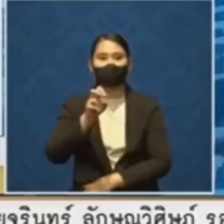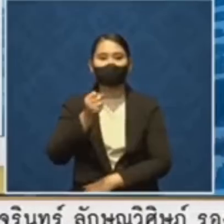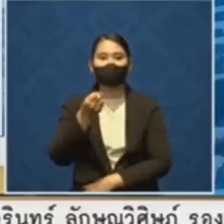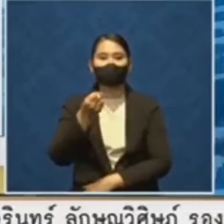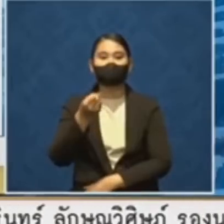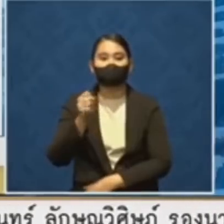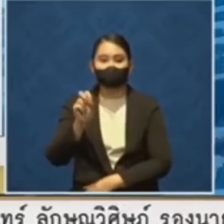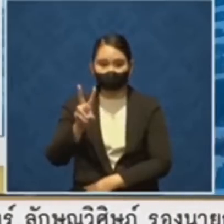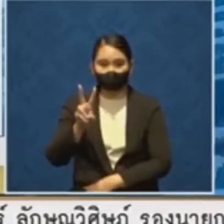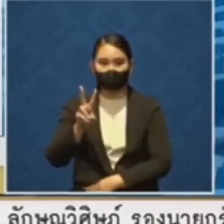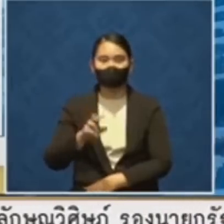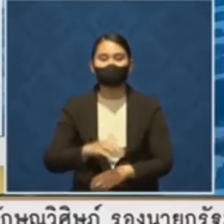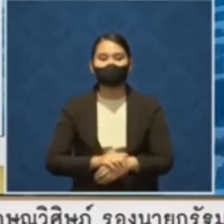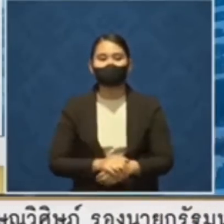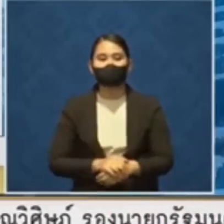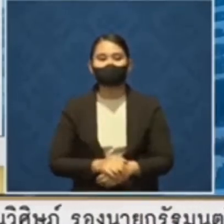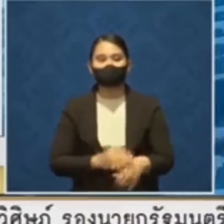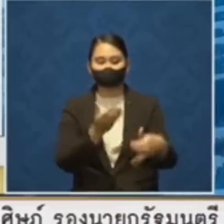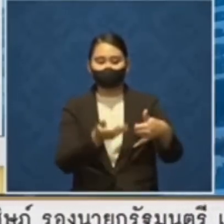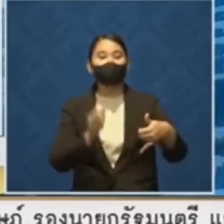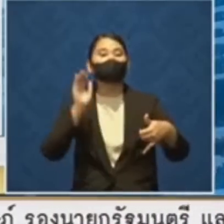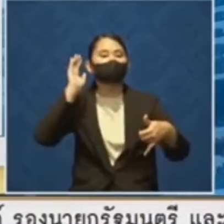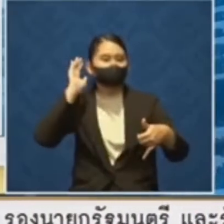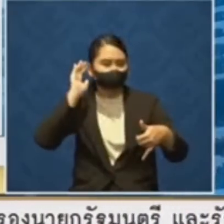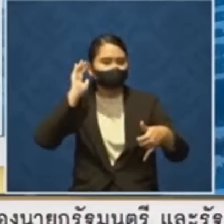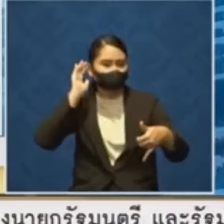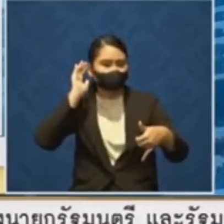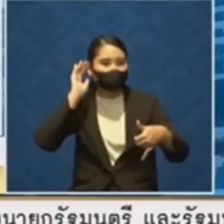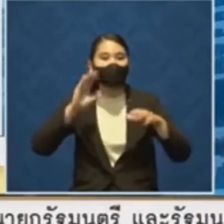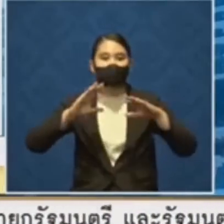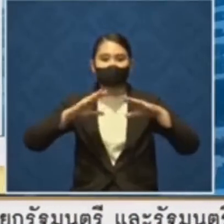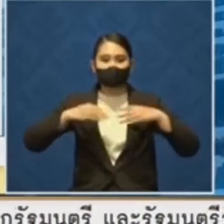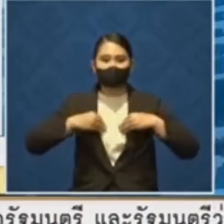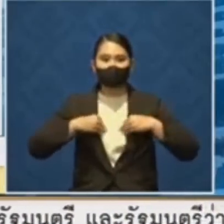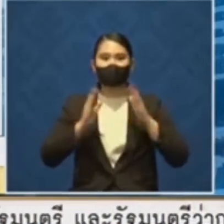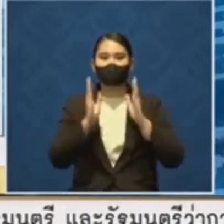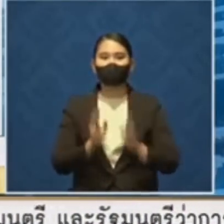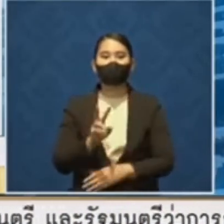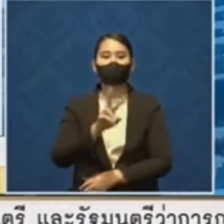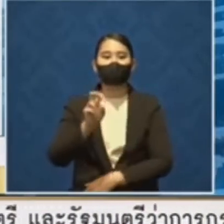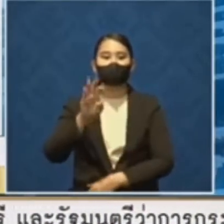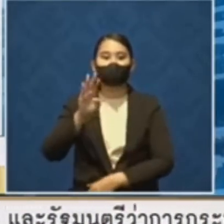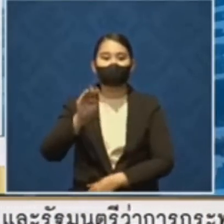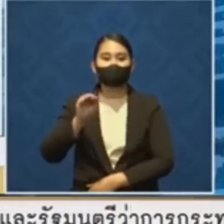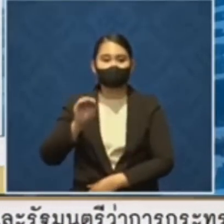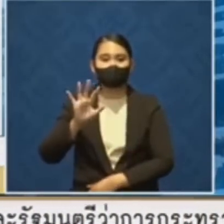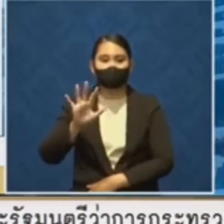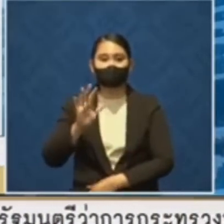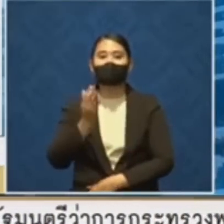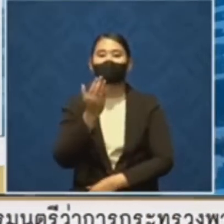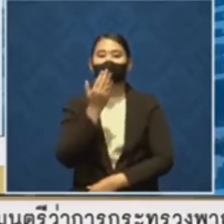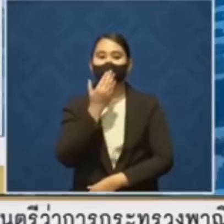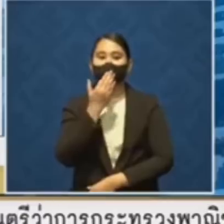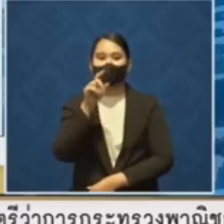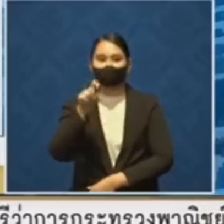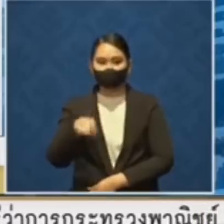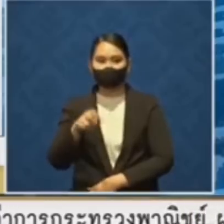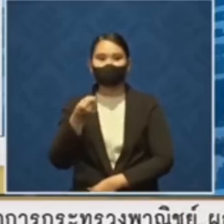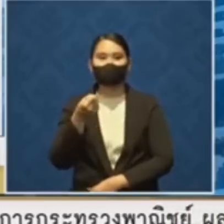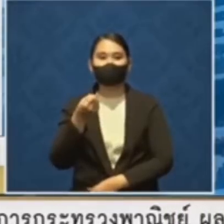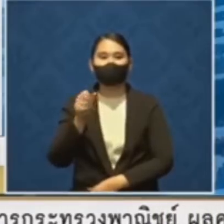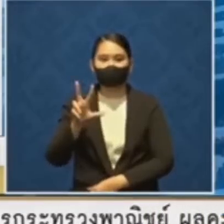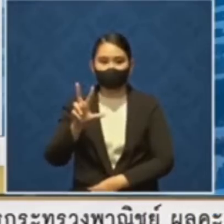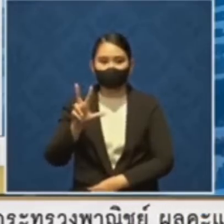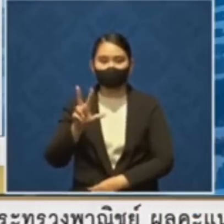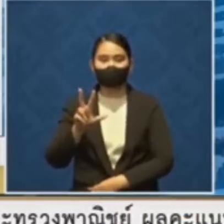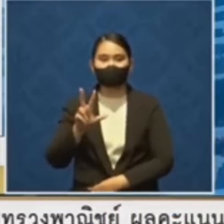ไม่เห็นด้วยคือไว้วางใจ245คนงดออกเสียง13คนไม่ลงค